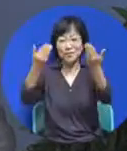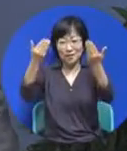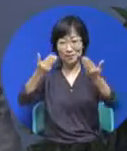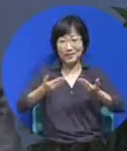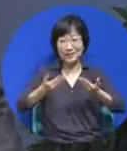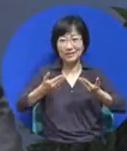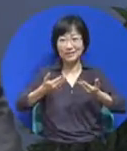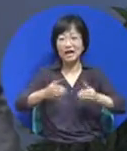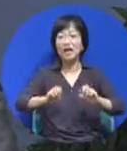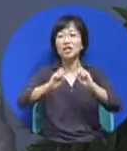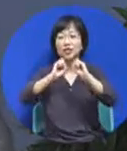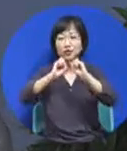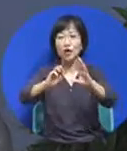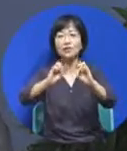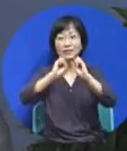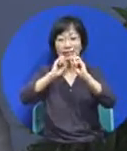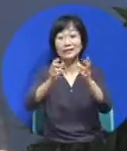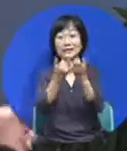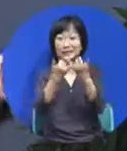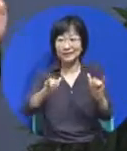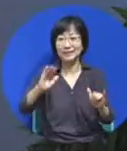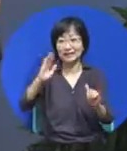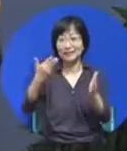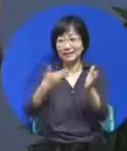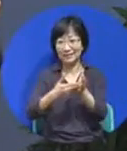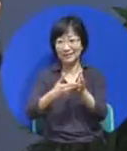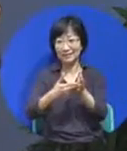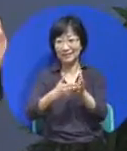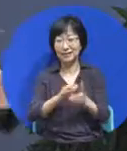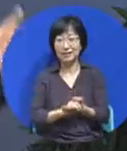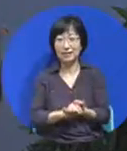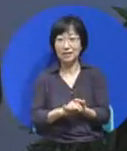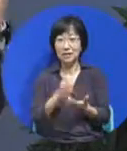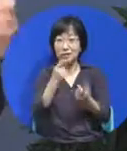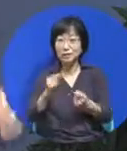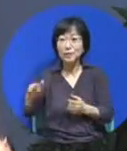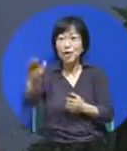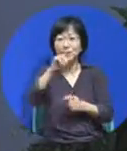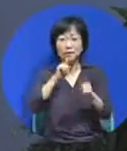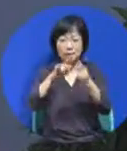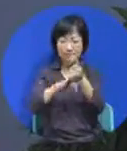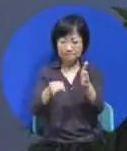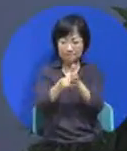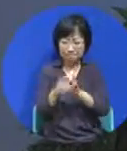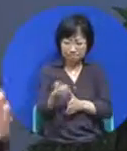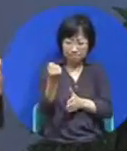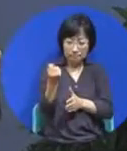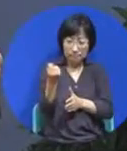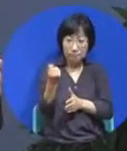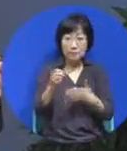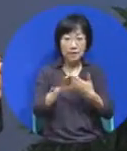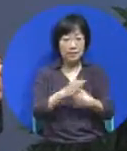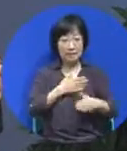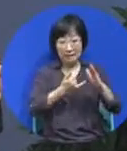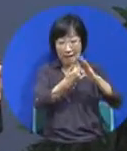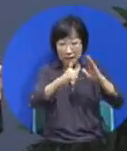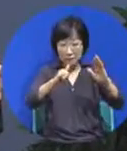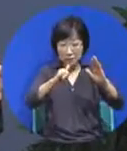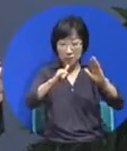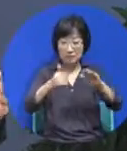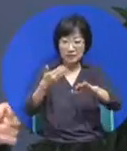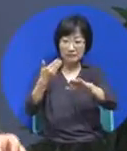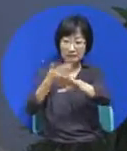the greatest prophet of blessing. 여러분이 언약 잡고 있으면 여러분의 가족과 사람과 환경과 관계 없습니다. If you